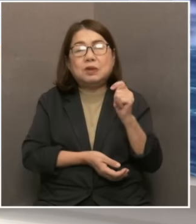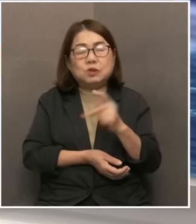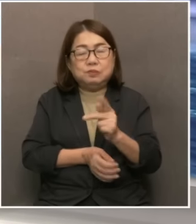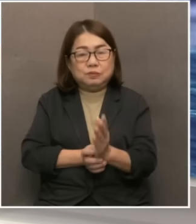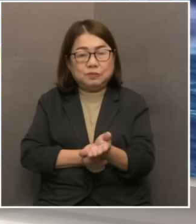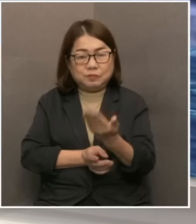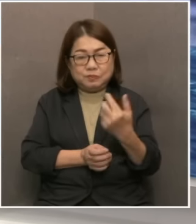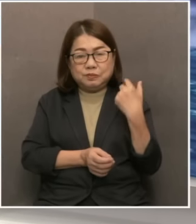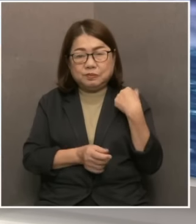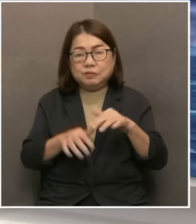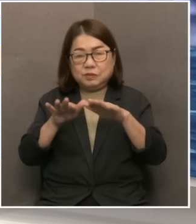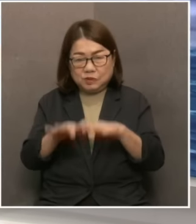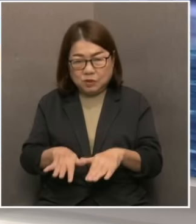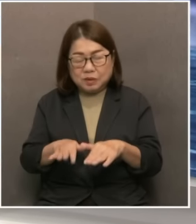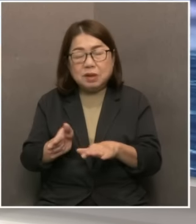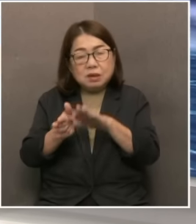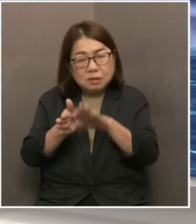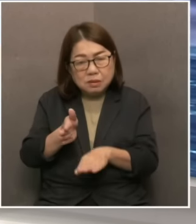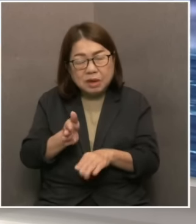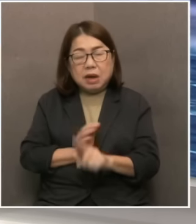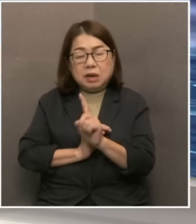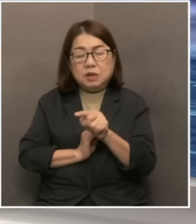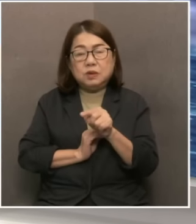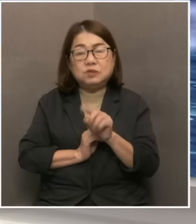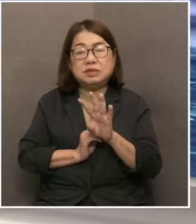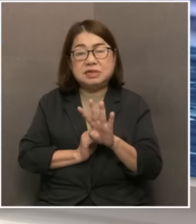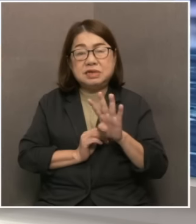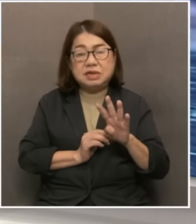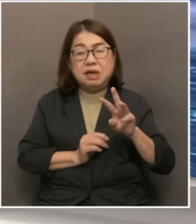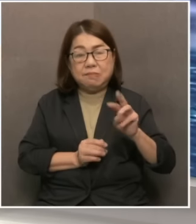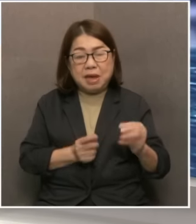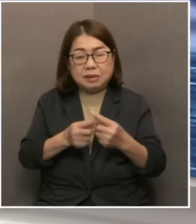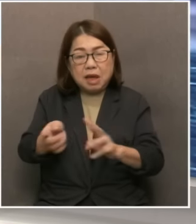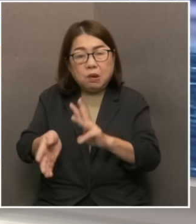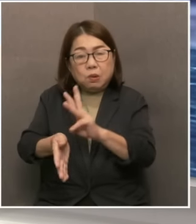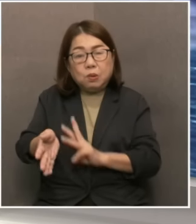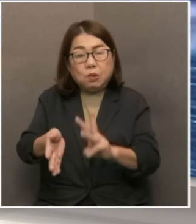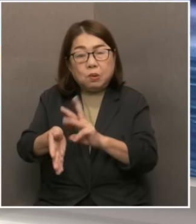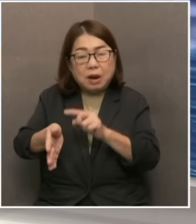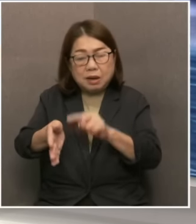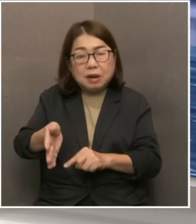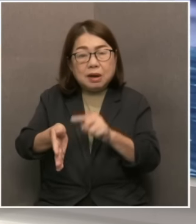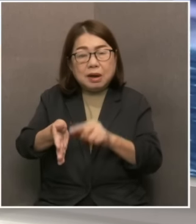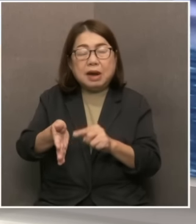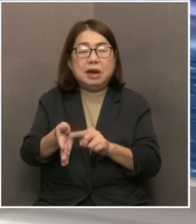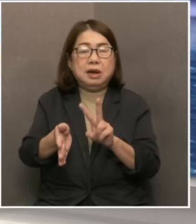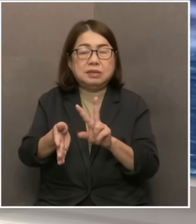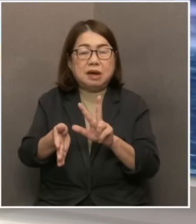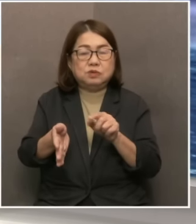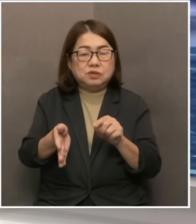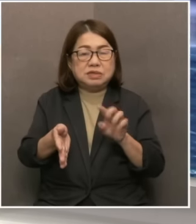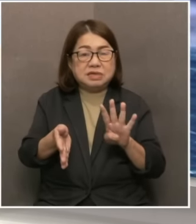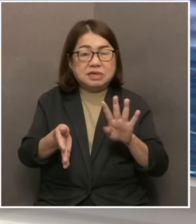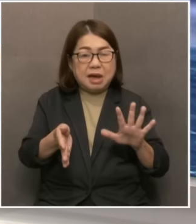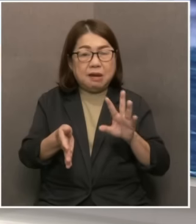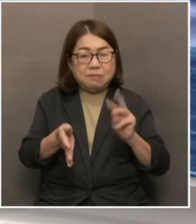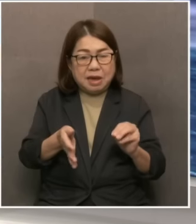น้ำก็ลดลงจากเมื่อวานอยู่ที่ 1.44เมตจากระดับตลิ่ง 3.45เมตค่ะต่อกันที่นนทบุรีค่ะ